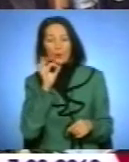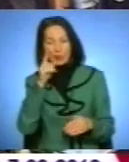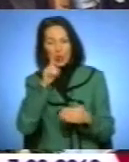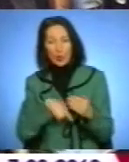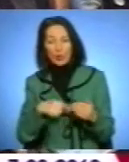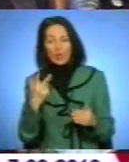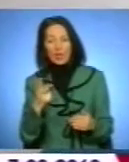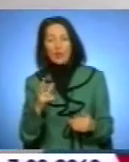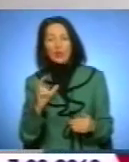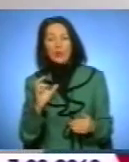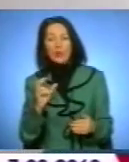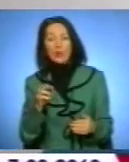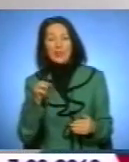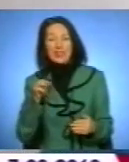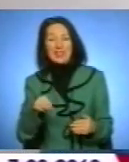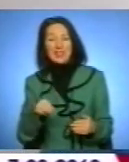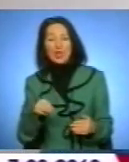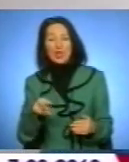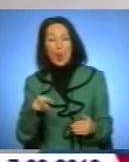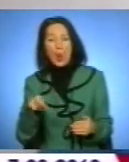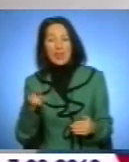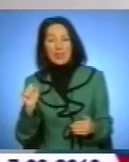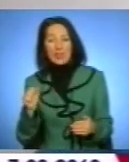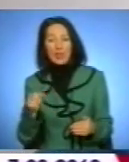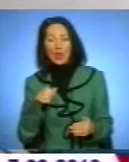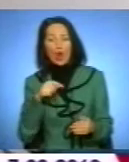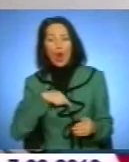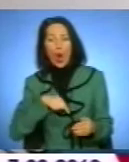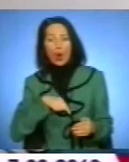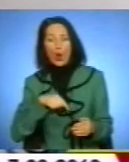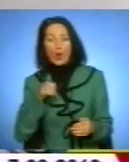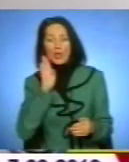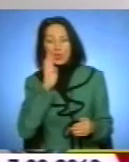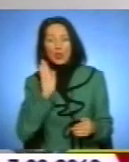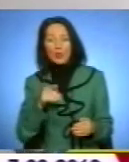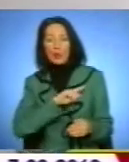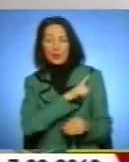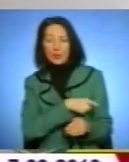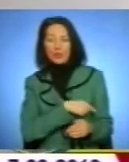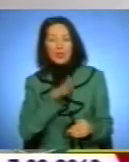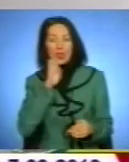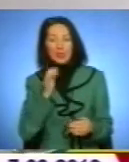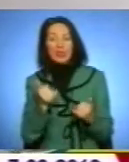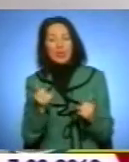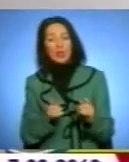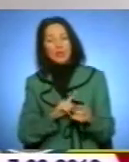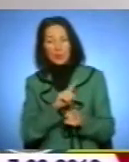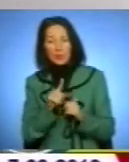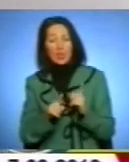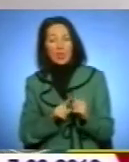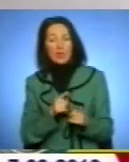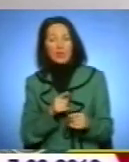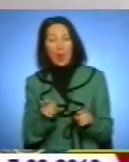надалі посилюватись. Я думаю, що жінка зараз набагато змінилася порівняно з минулими роками. Жінки комунікабельні, жінки